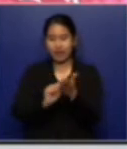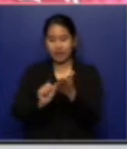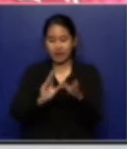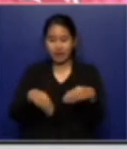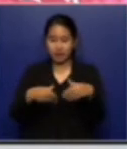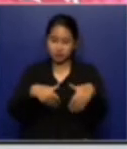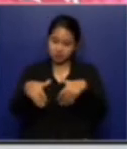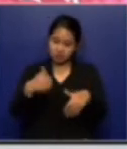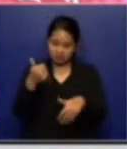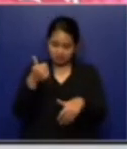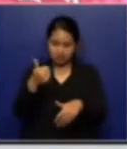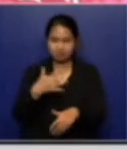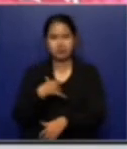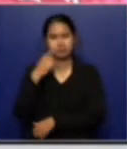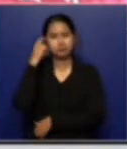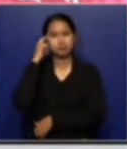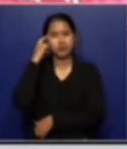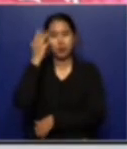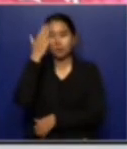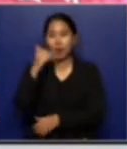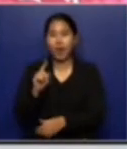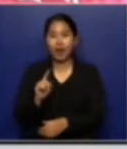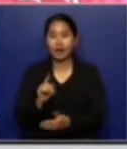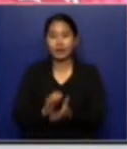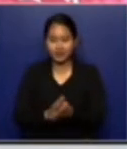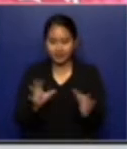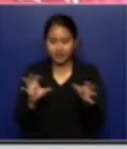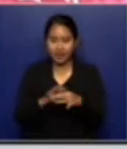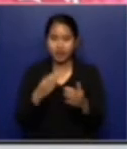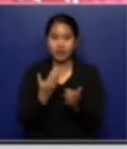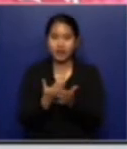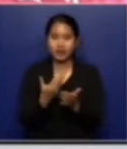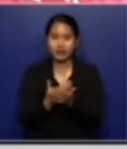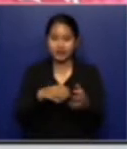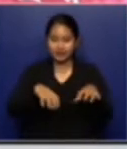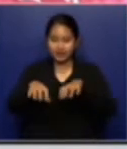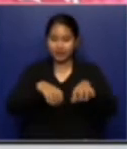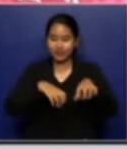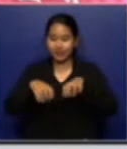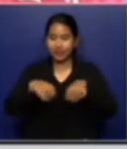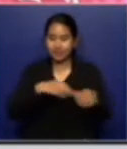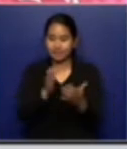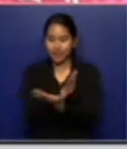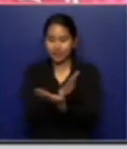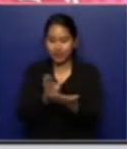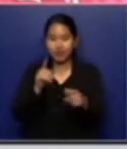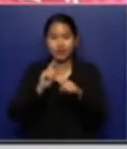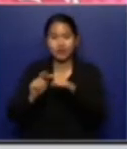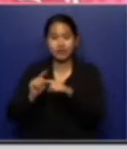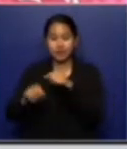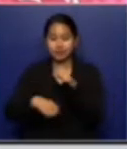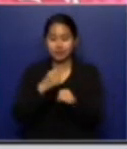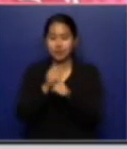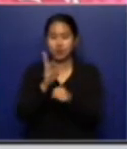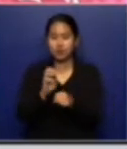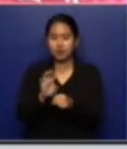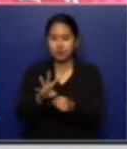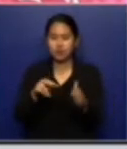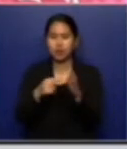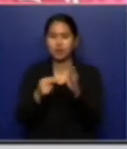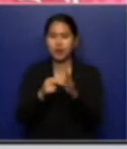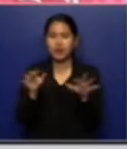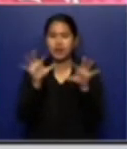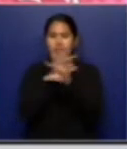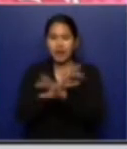ชนได้เพราะอะไรก็เพราะว่าสัดส่วนการจัดสรรงบประมาณรายจ่ายประจำปี64แทบไม่ได้